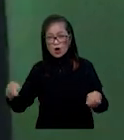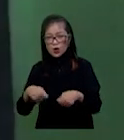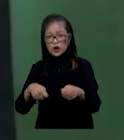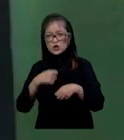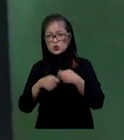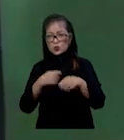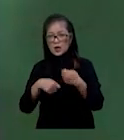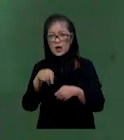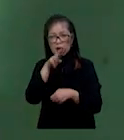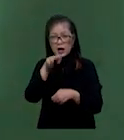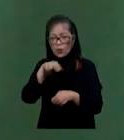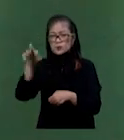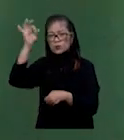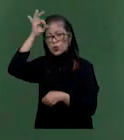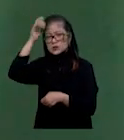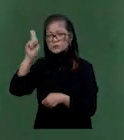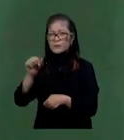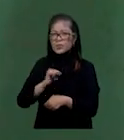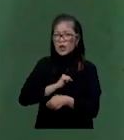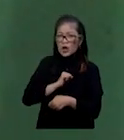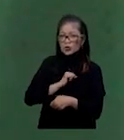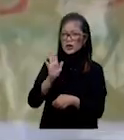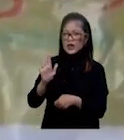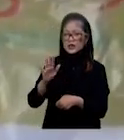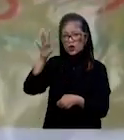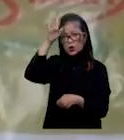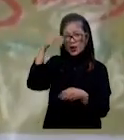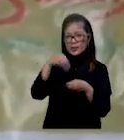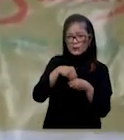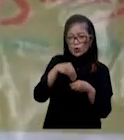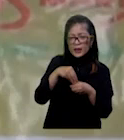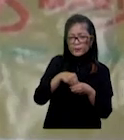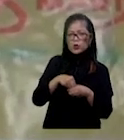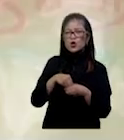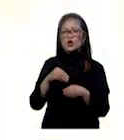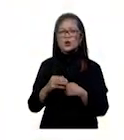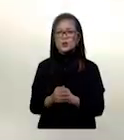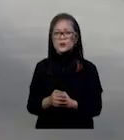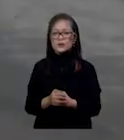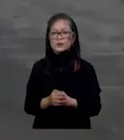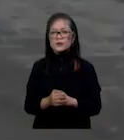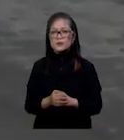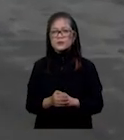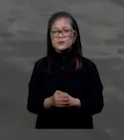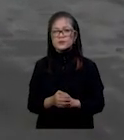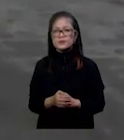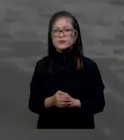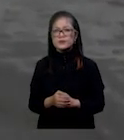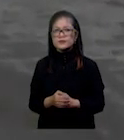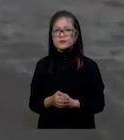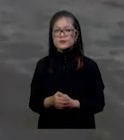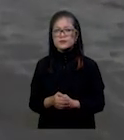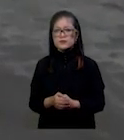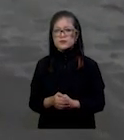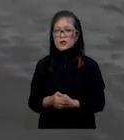oleh pihak kepolisian untuk menghindari terjadinya permainan harga dan penimbunan minyak goreng. Antara kita